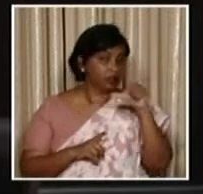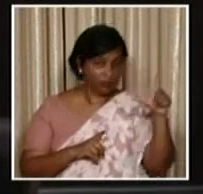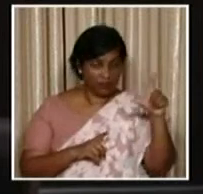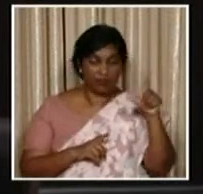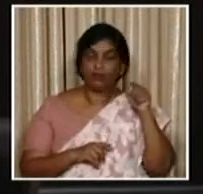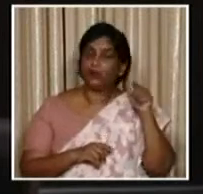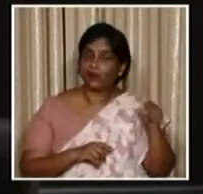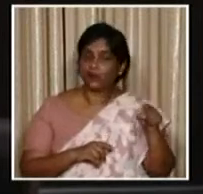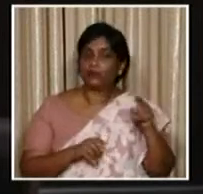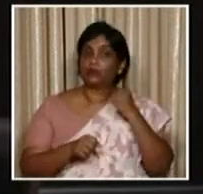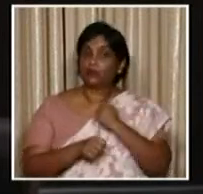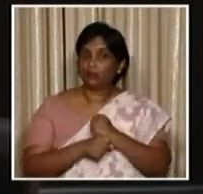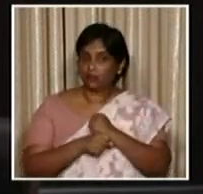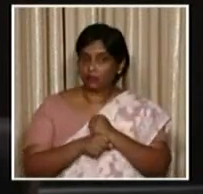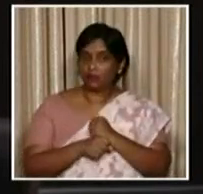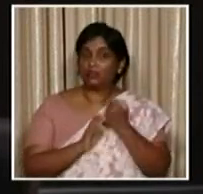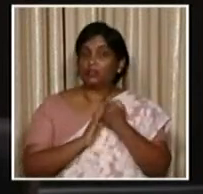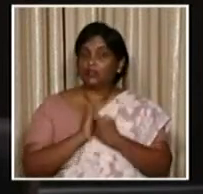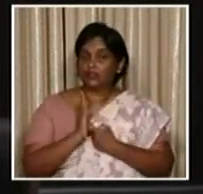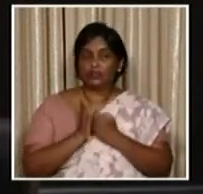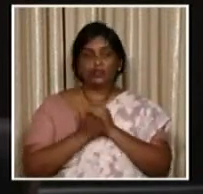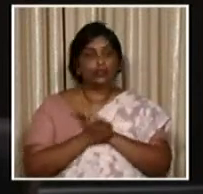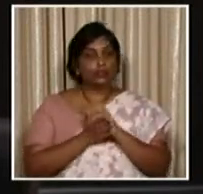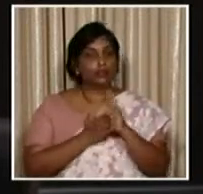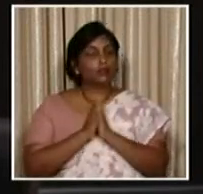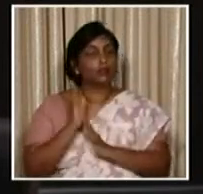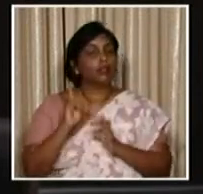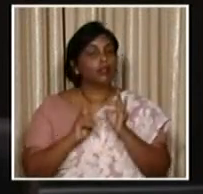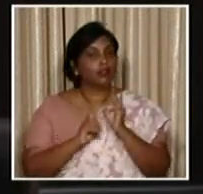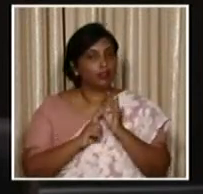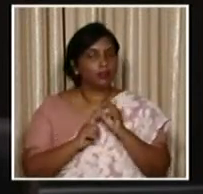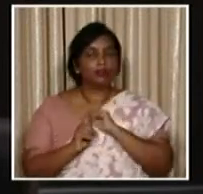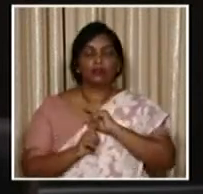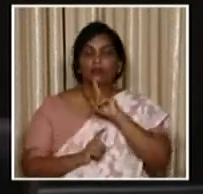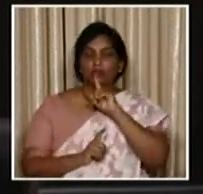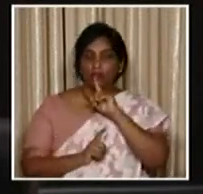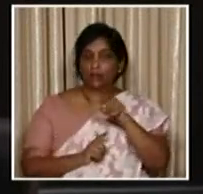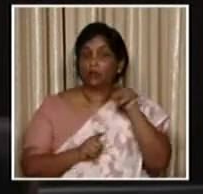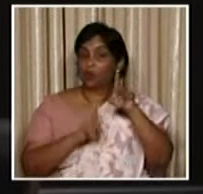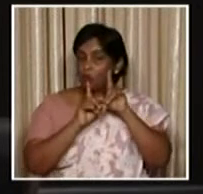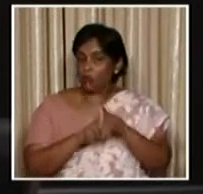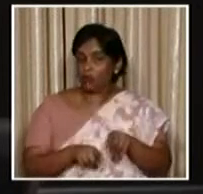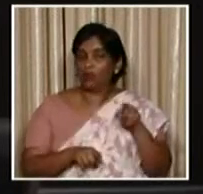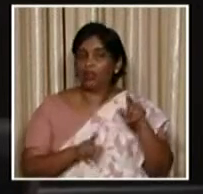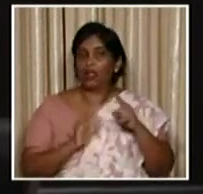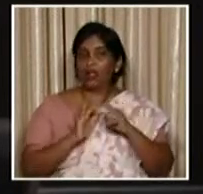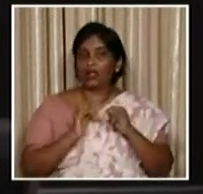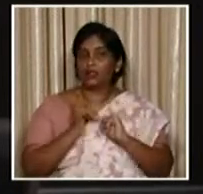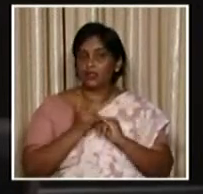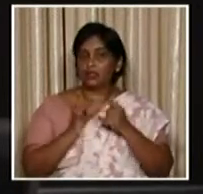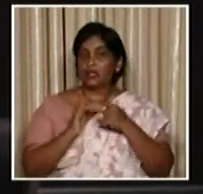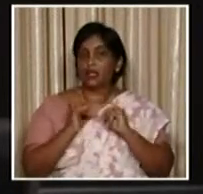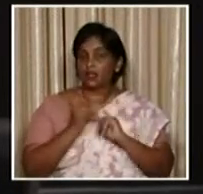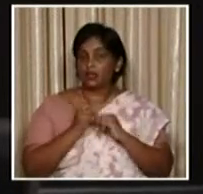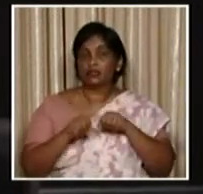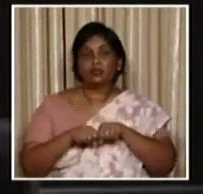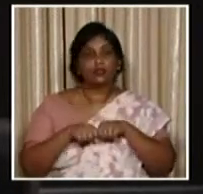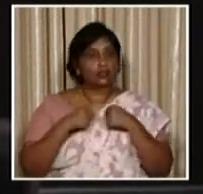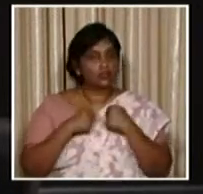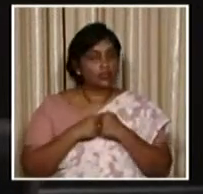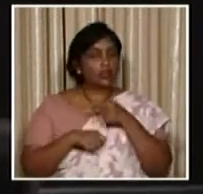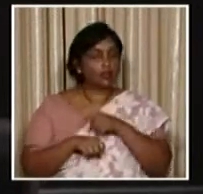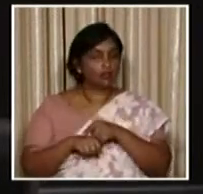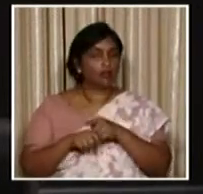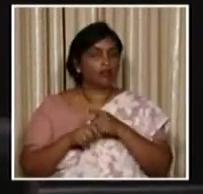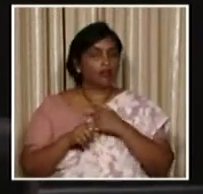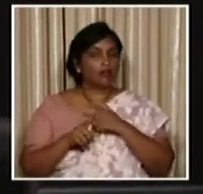2017 දී ඒ රජයේ නීතිය හා සාමයේ ඇමතිවරයාට දැනුම් දෙනවා මෙන්න ISIS සංවිධානයේ මේ